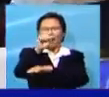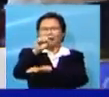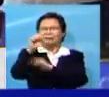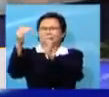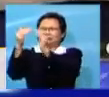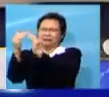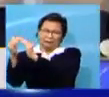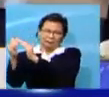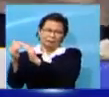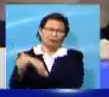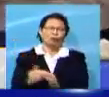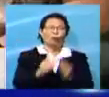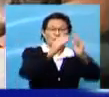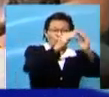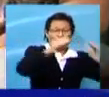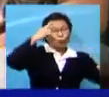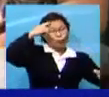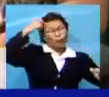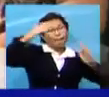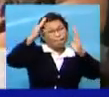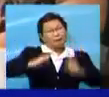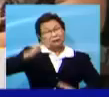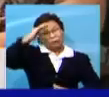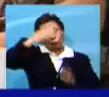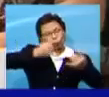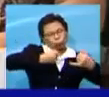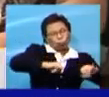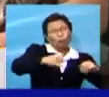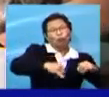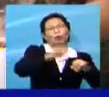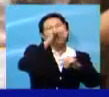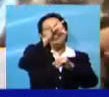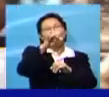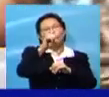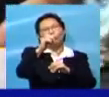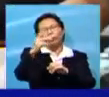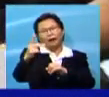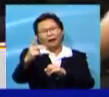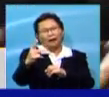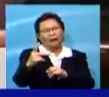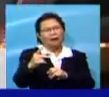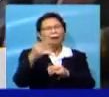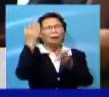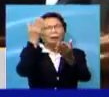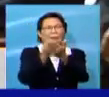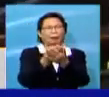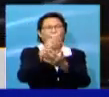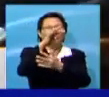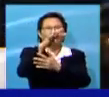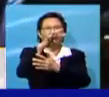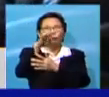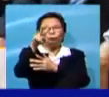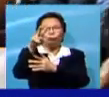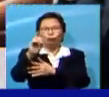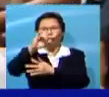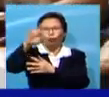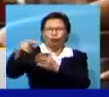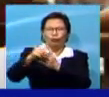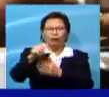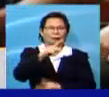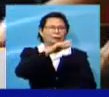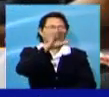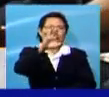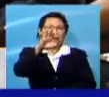Sdn Bhd. Rumah impian bangsa Johor itu dijual pada harga RM80,000 hingga RM420,000. Menurut Ketua